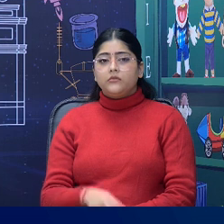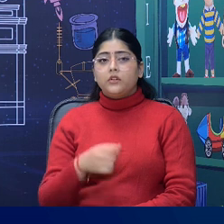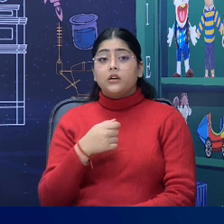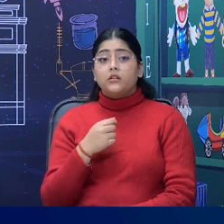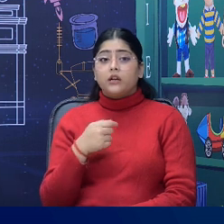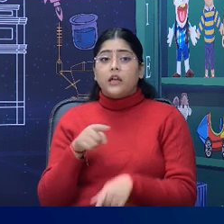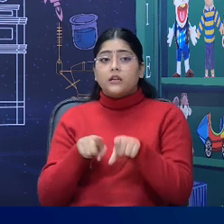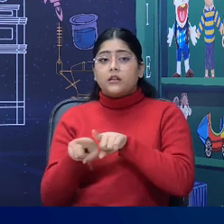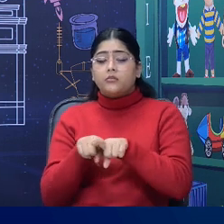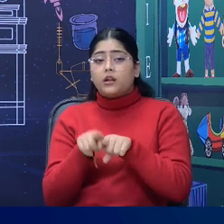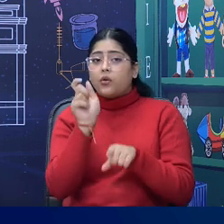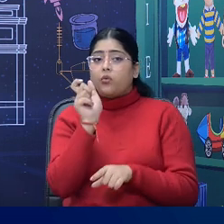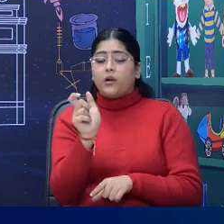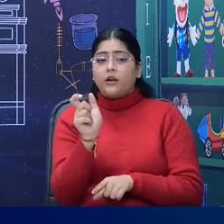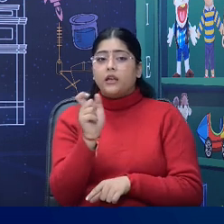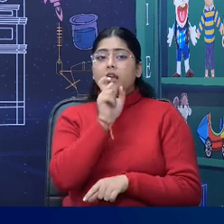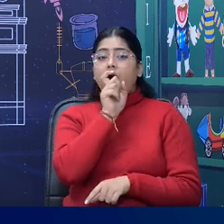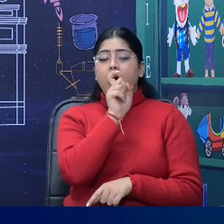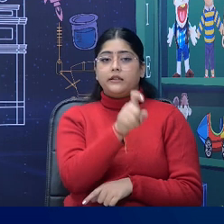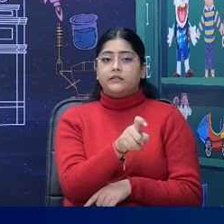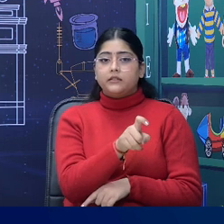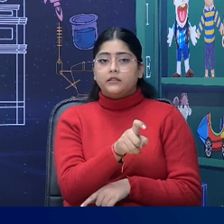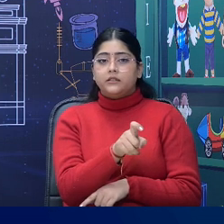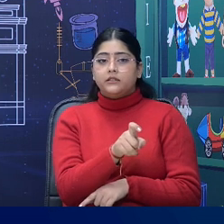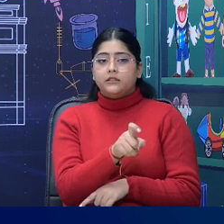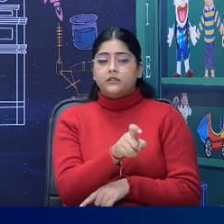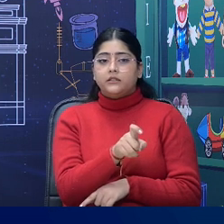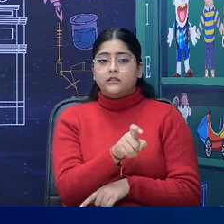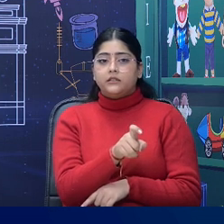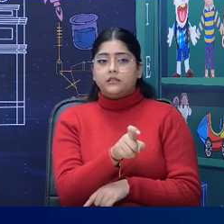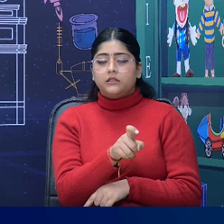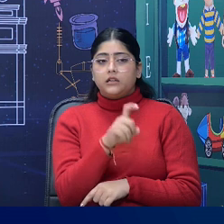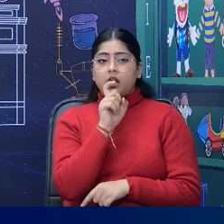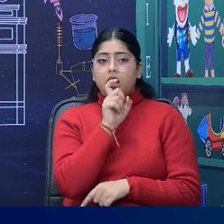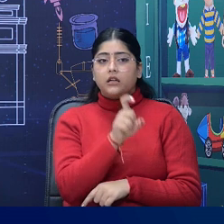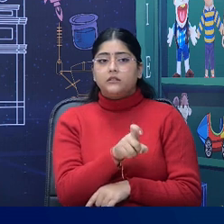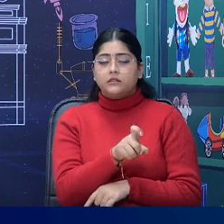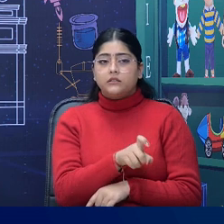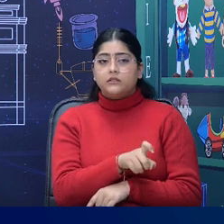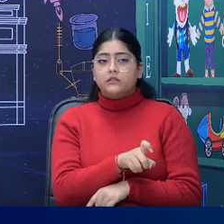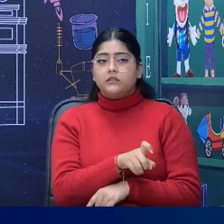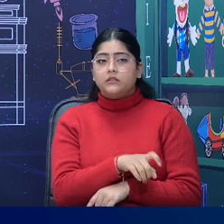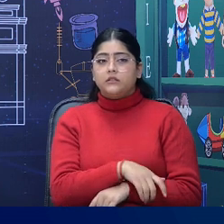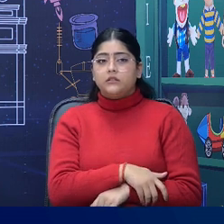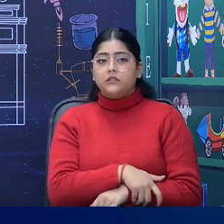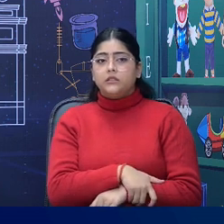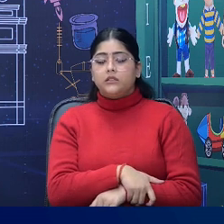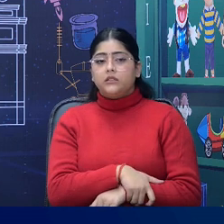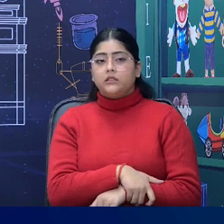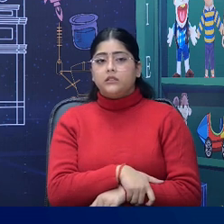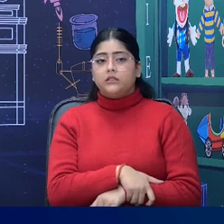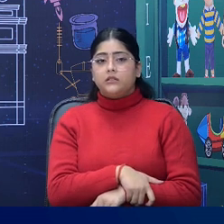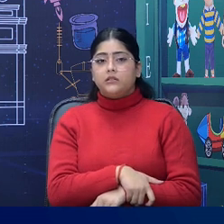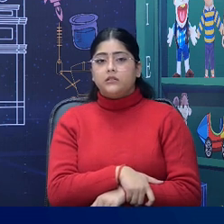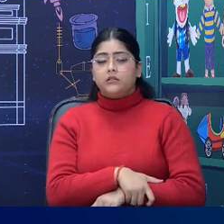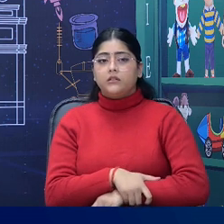हां बूझ बूझना बूझने का अर्थ क्या है बूझने का अर्थ ना समझने से रिलेटेड है ना एक मिनट मैं देख जी और एक